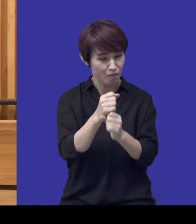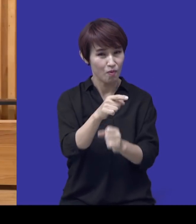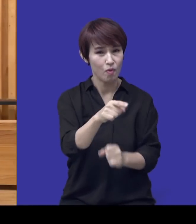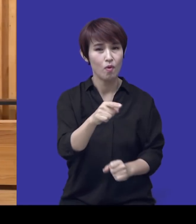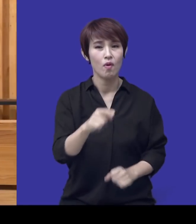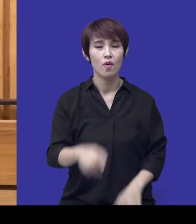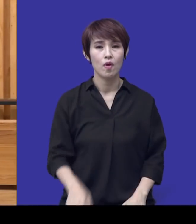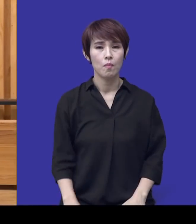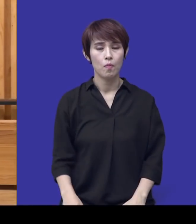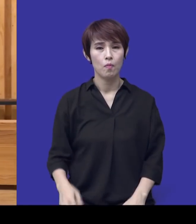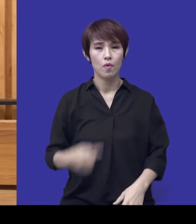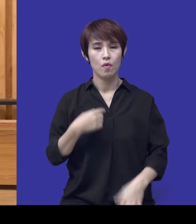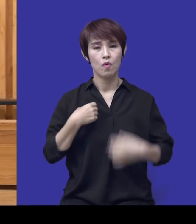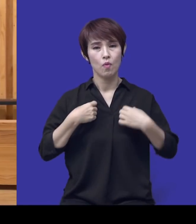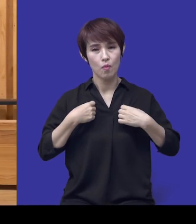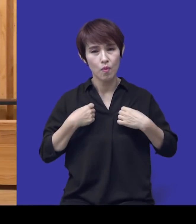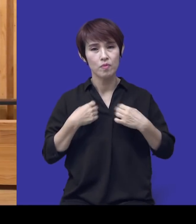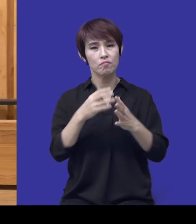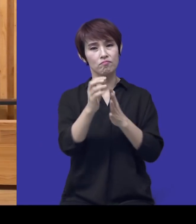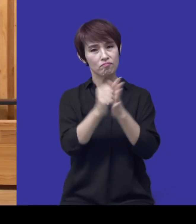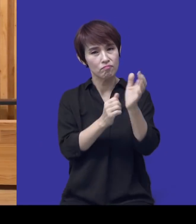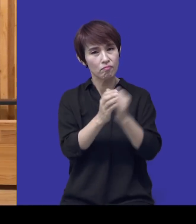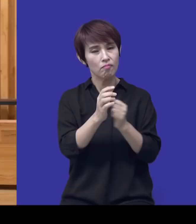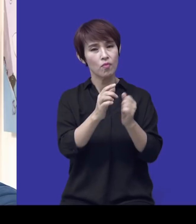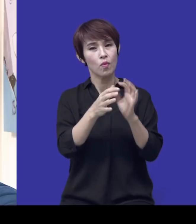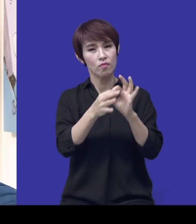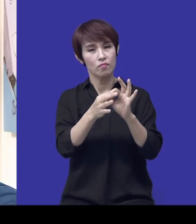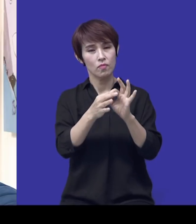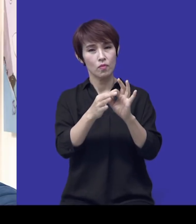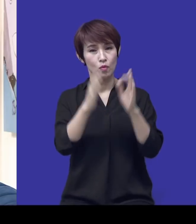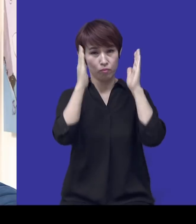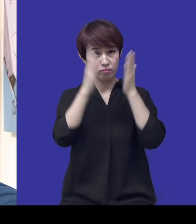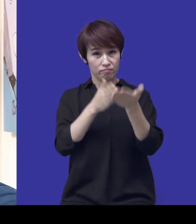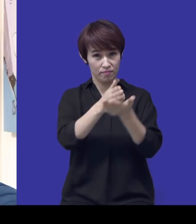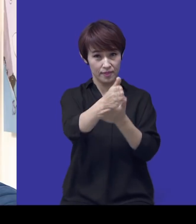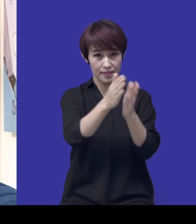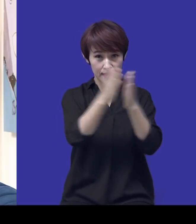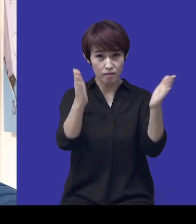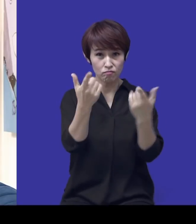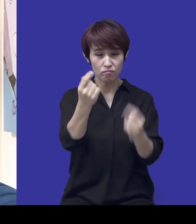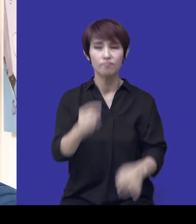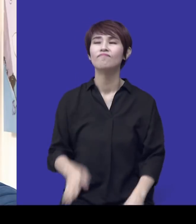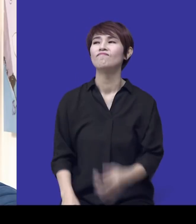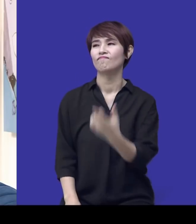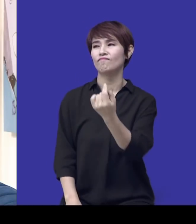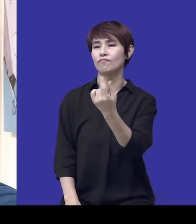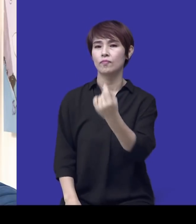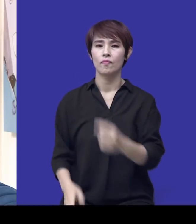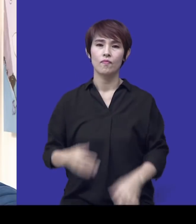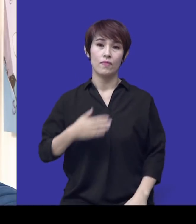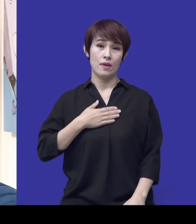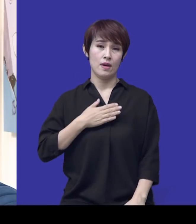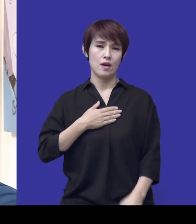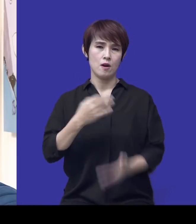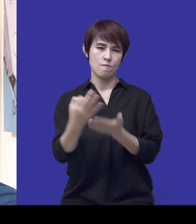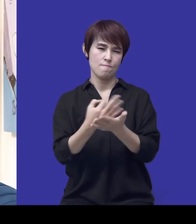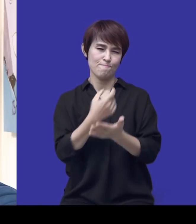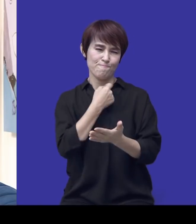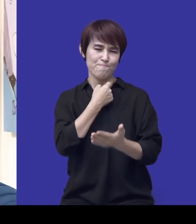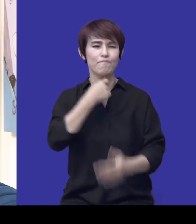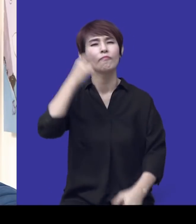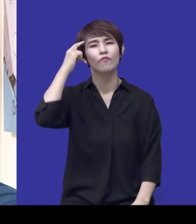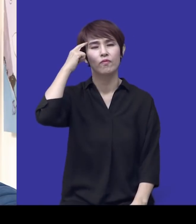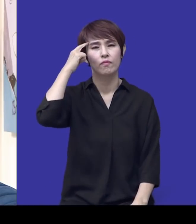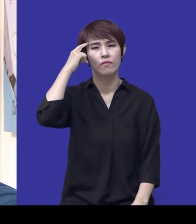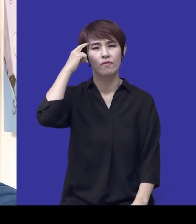이제 아무래도 패션 관련된 학과에 진학을 맞아요. 했겠네요. 네. 예. 맨 처음에 그래서 저는 사실 돈을 많이 벌고 싶었거든요. 네네.